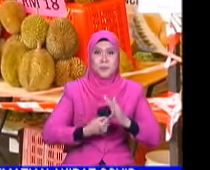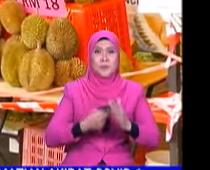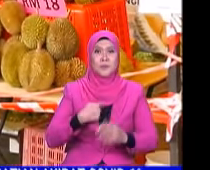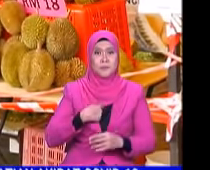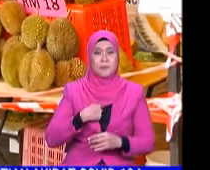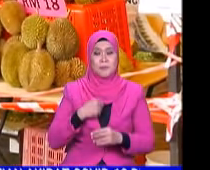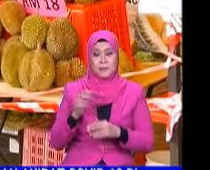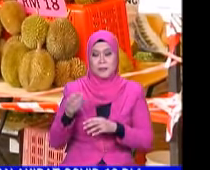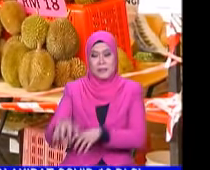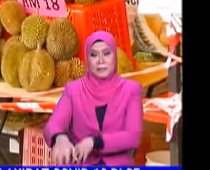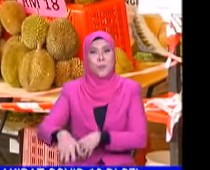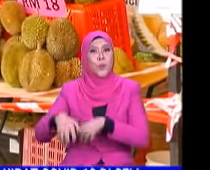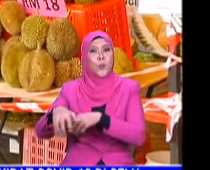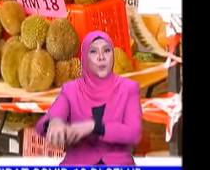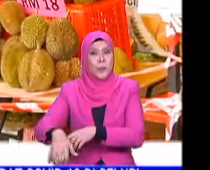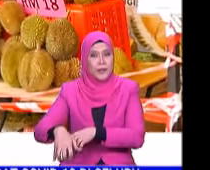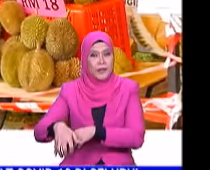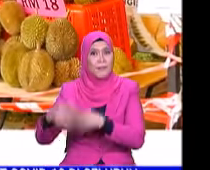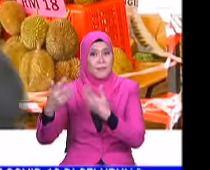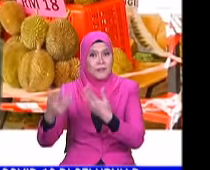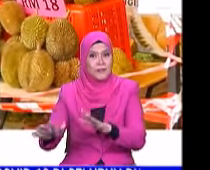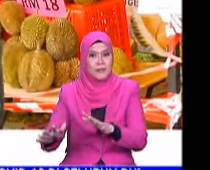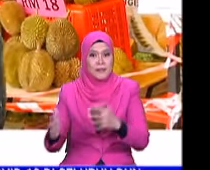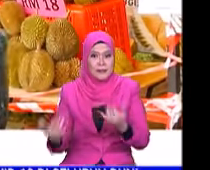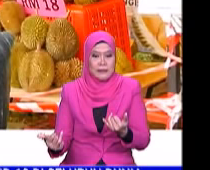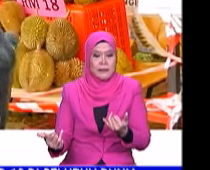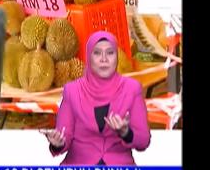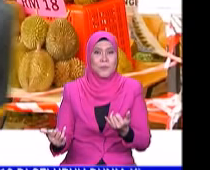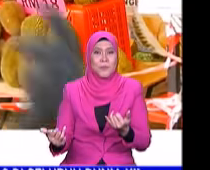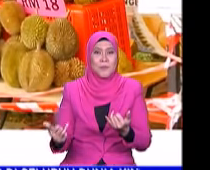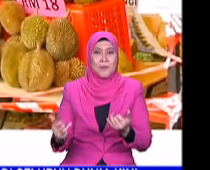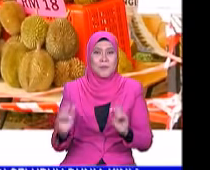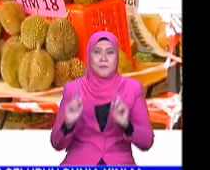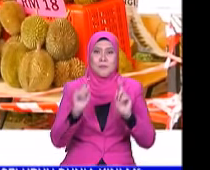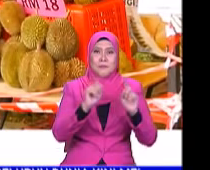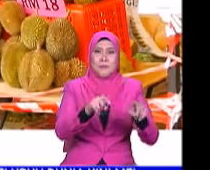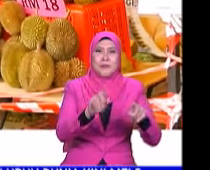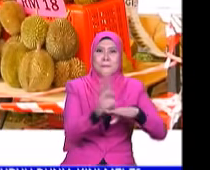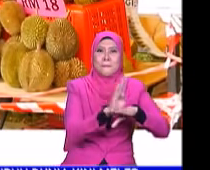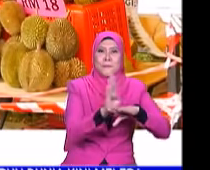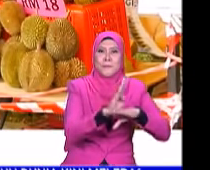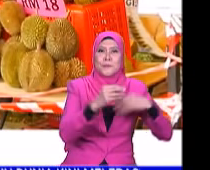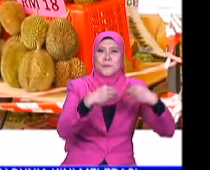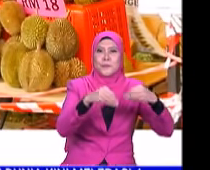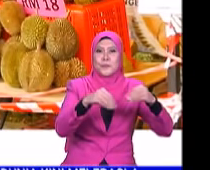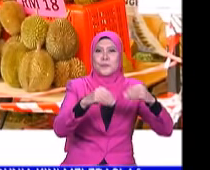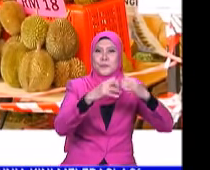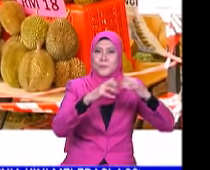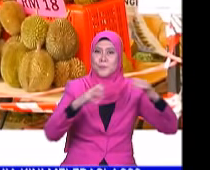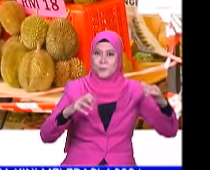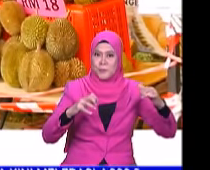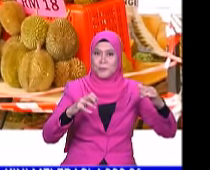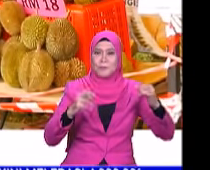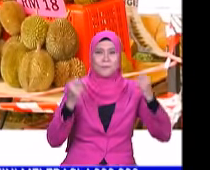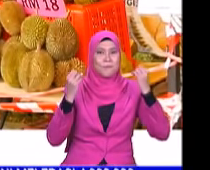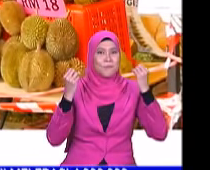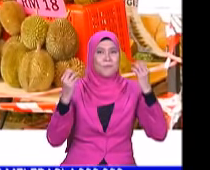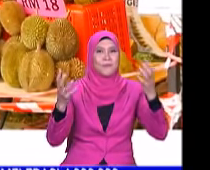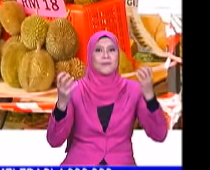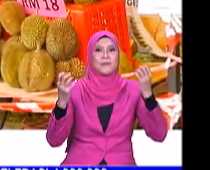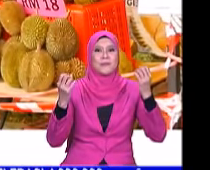Saya mula berkebun. Okay, lepas tu kita sekarang dah pergi ke peniaga jual durian. So banyaklah saya